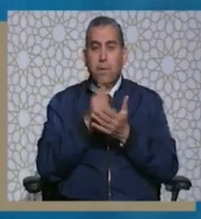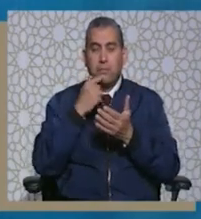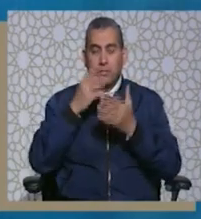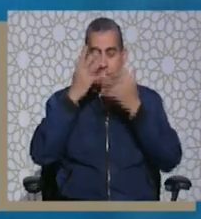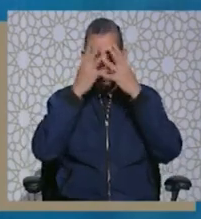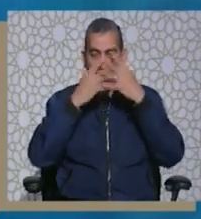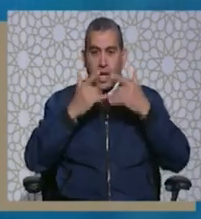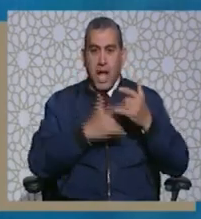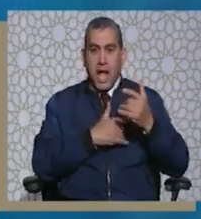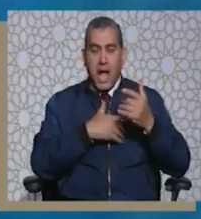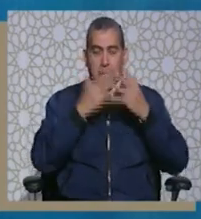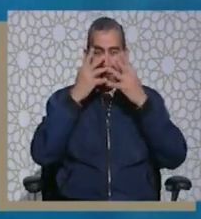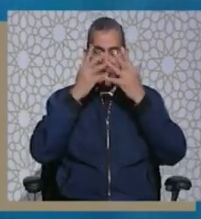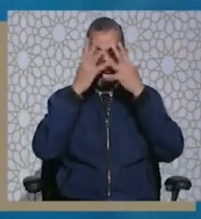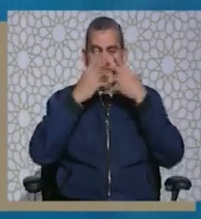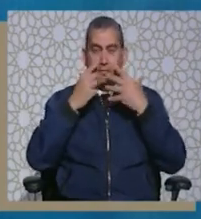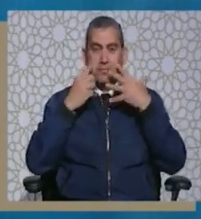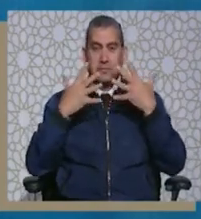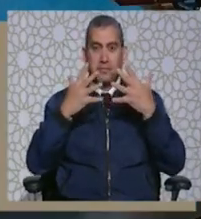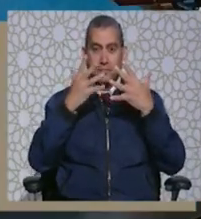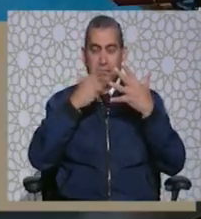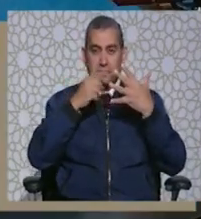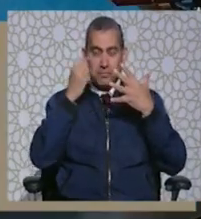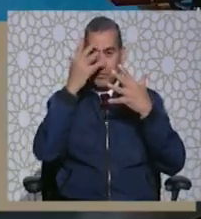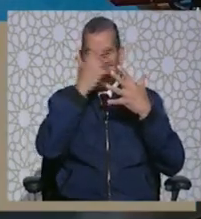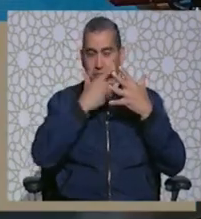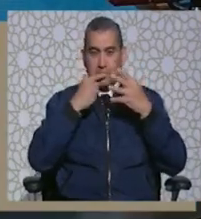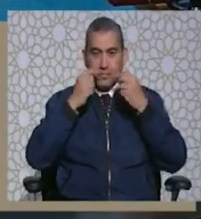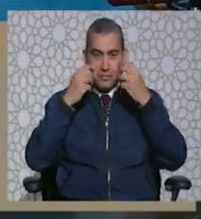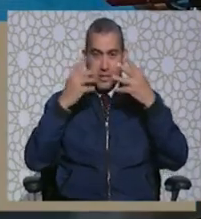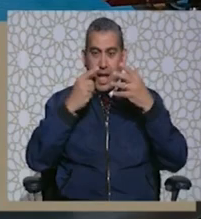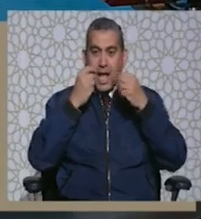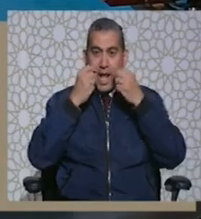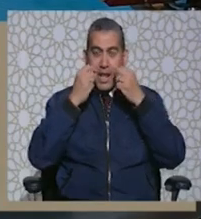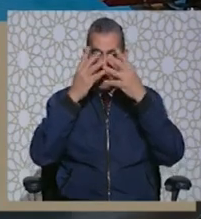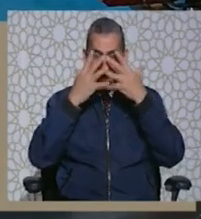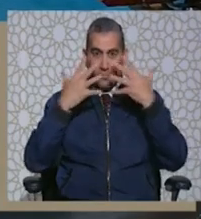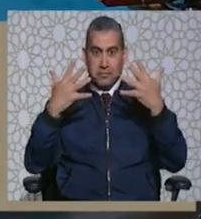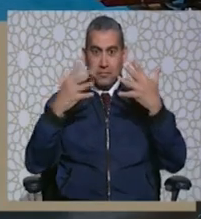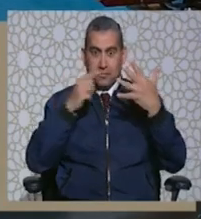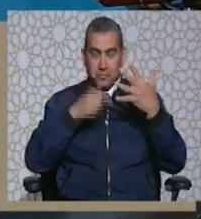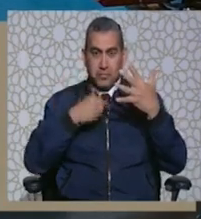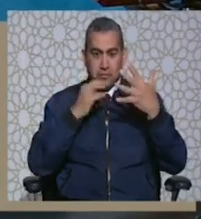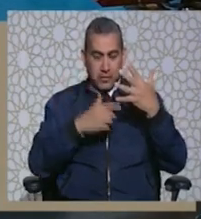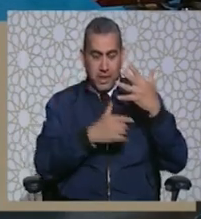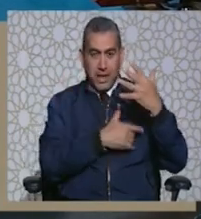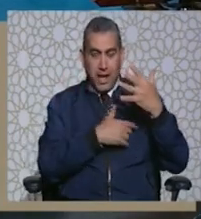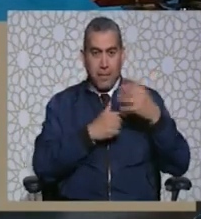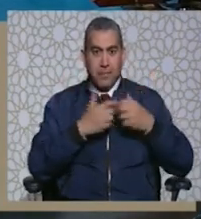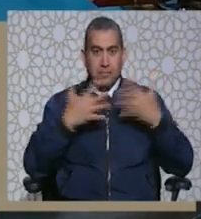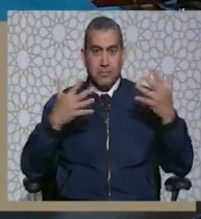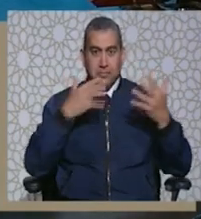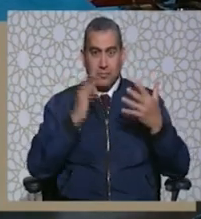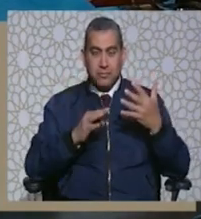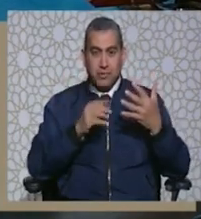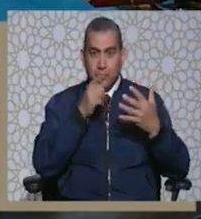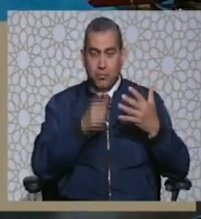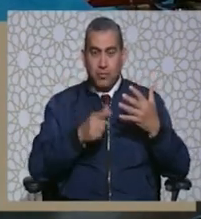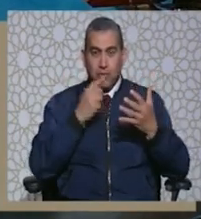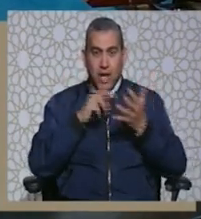في القلوب ان العلاقه اللي بينا وبين الناس تفضل حيه تفضل